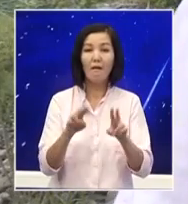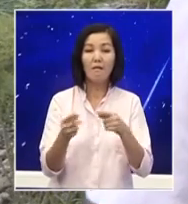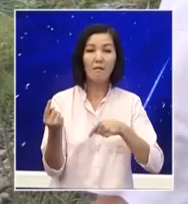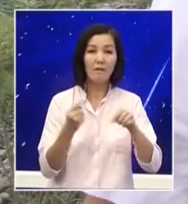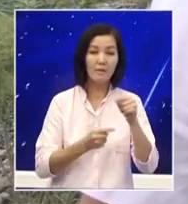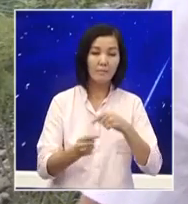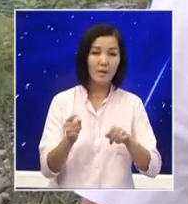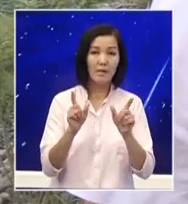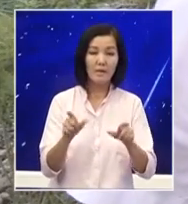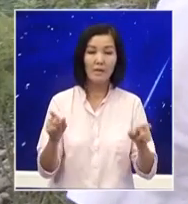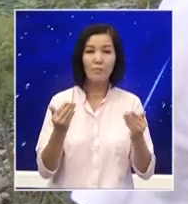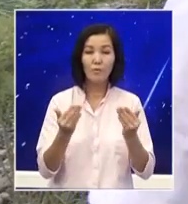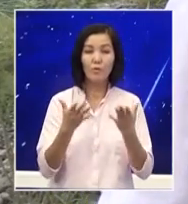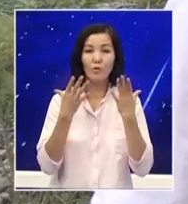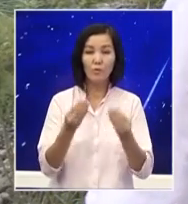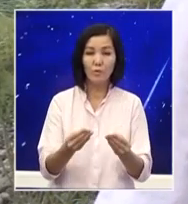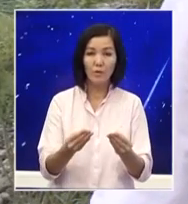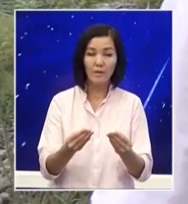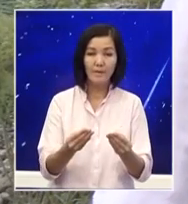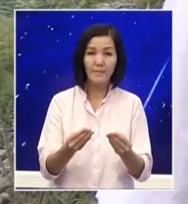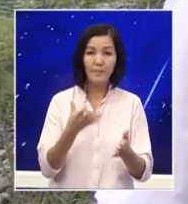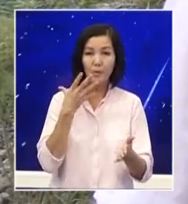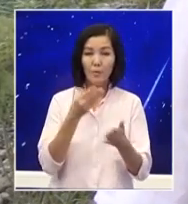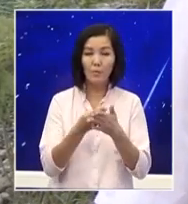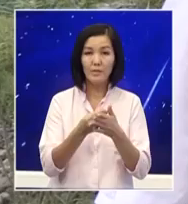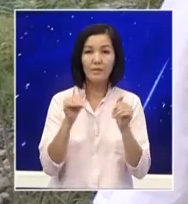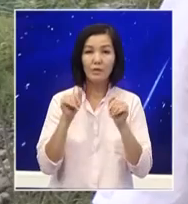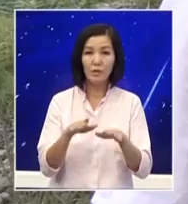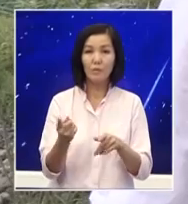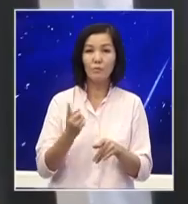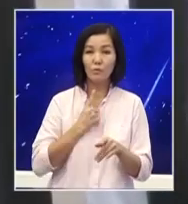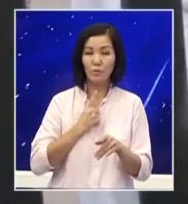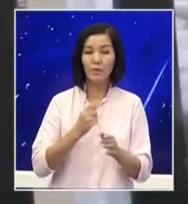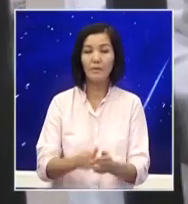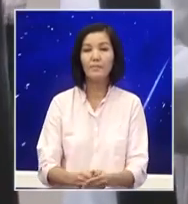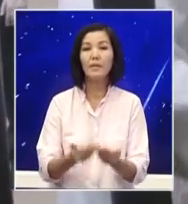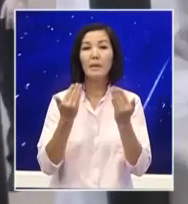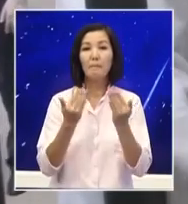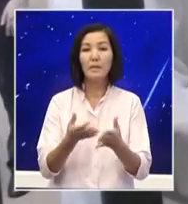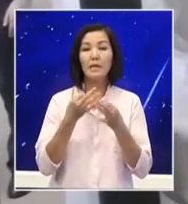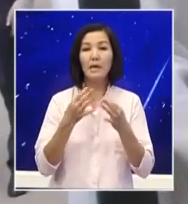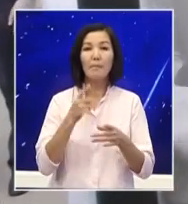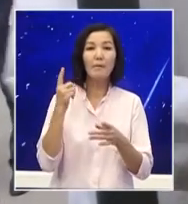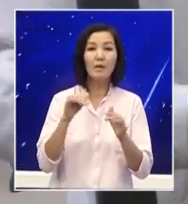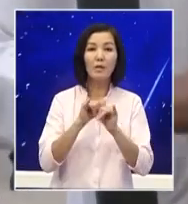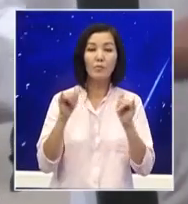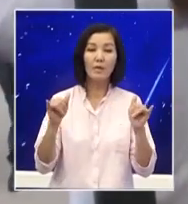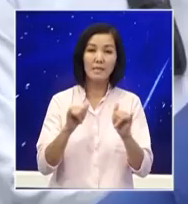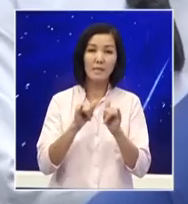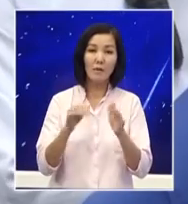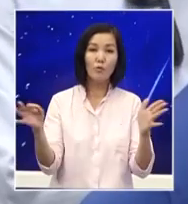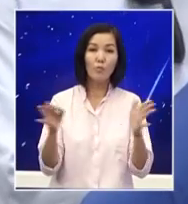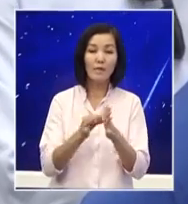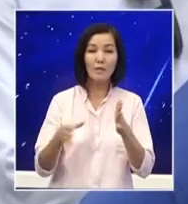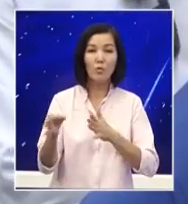кәсіпкерлер бүгінгі таңда өзінің шешімін тосуда. Биыл қарапайым заттар экономикасын дамыту мақсатында